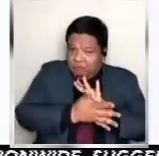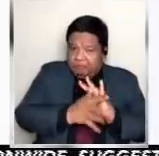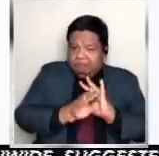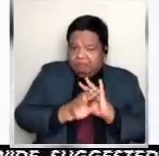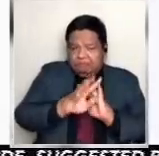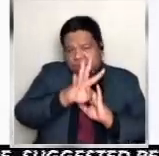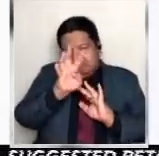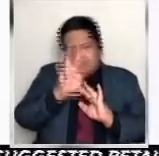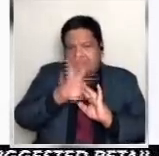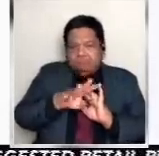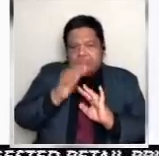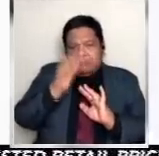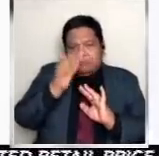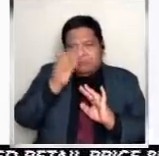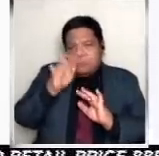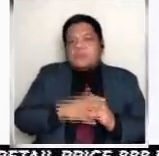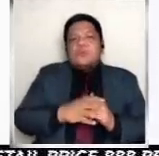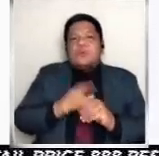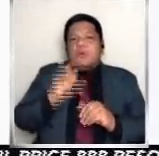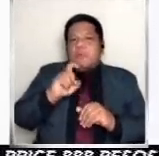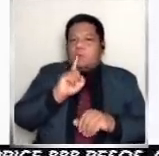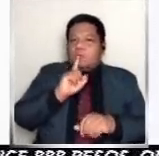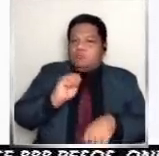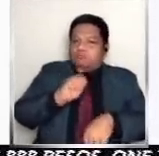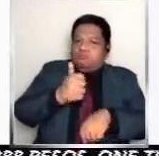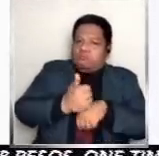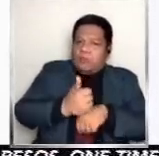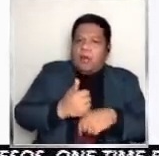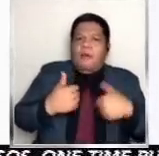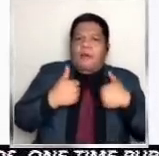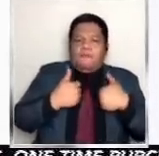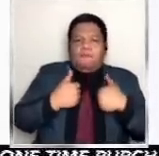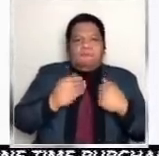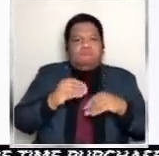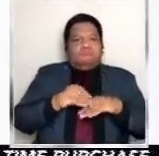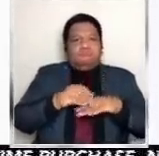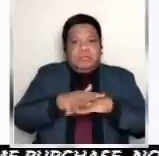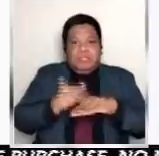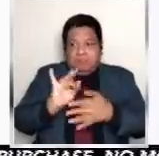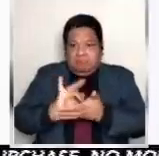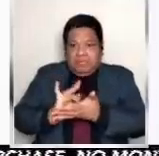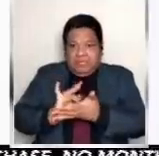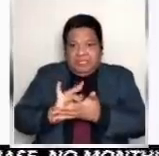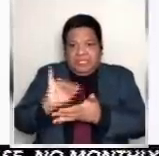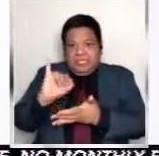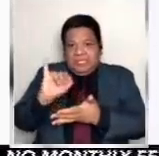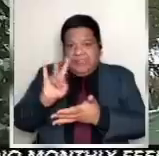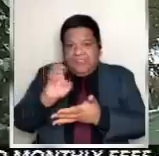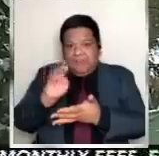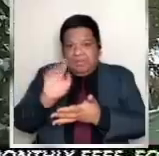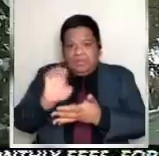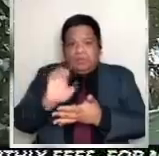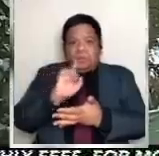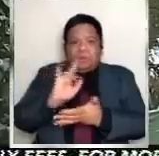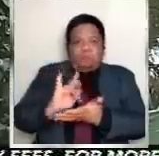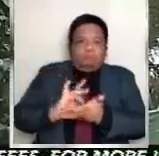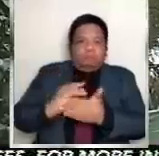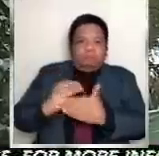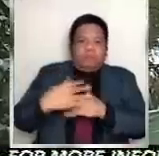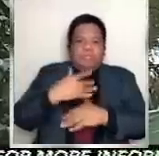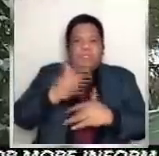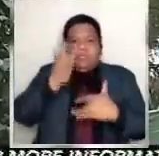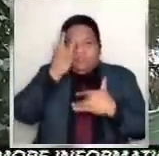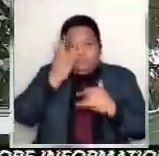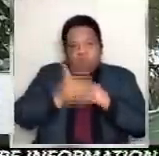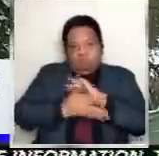Dapat may establish mo na merong effect yung gamot doon sa course of the disease. Pero ang abiso ng